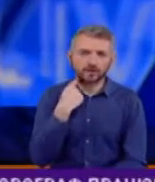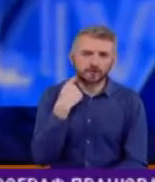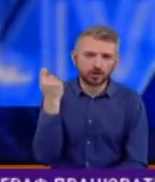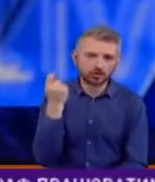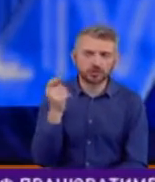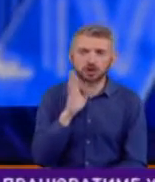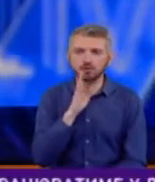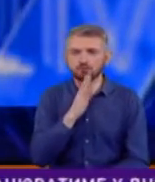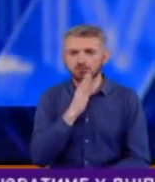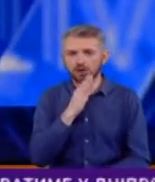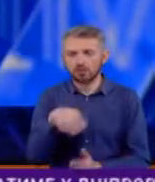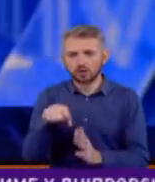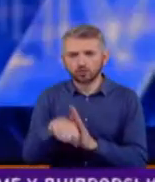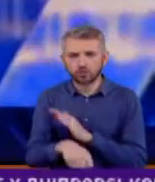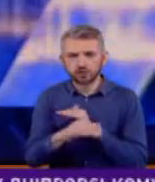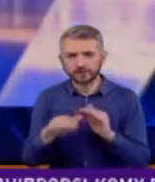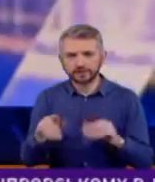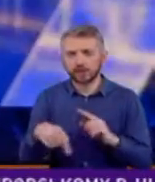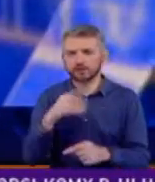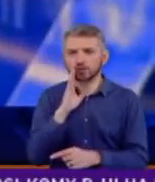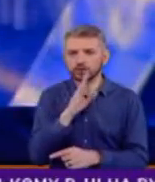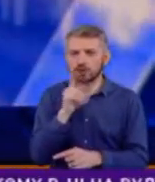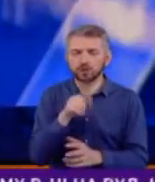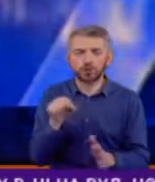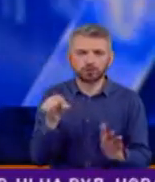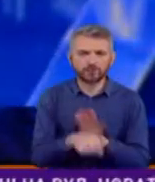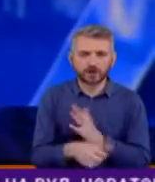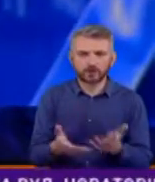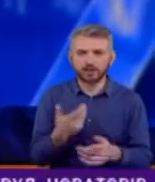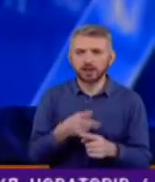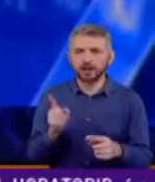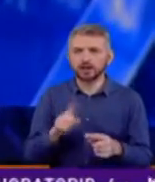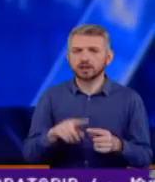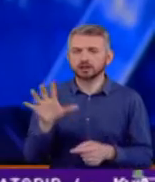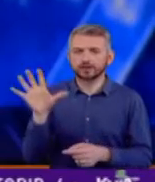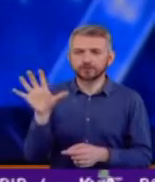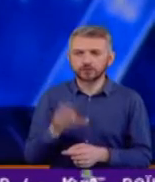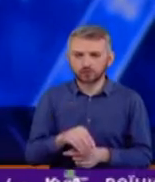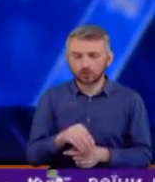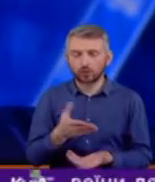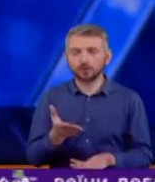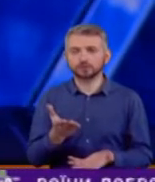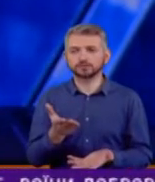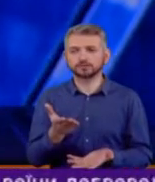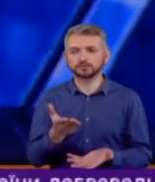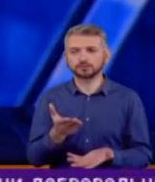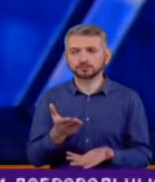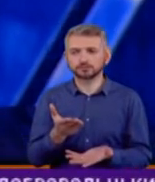вешается, мама топит детей, следующая мама их убивает. Это все, по большому